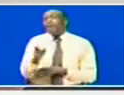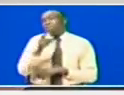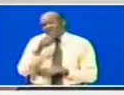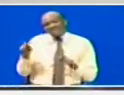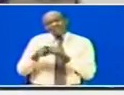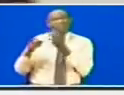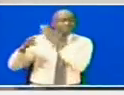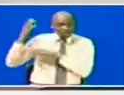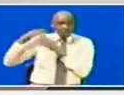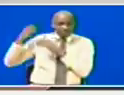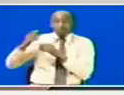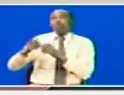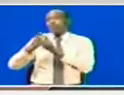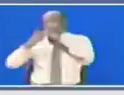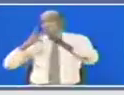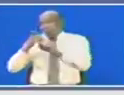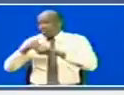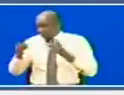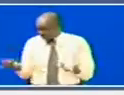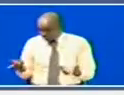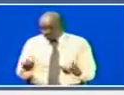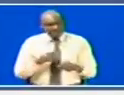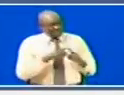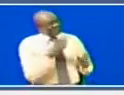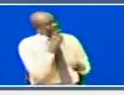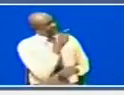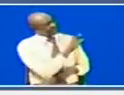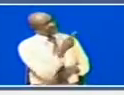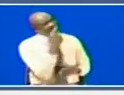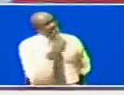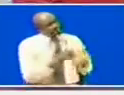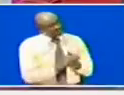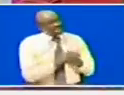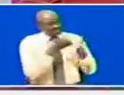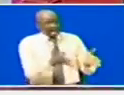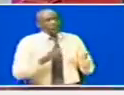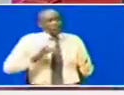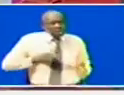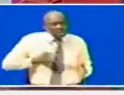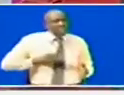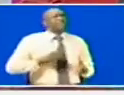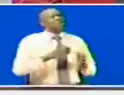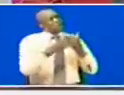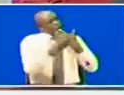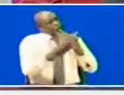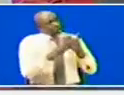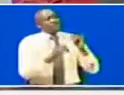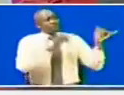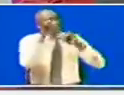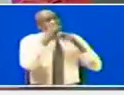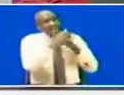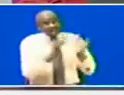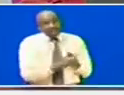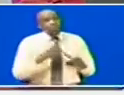ambaye alikuwa mwindaji. Lakini kama alivyosema huyu Tush Kim hapa kwamba siku hizi mwanamke amekengeushwa na mambo ya kisasa, anataka